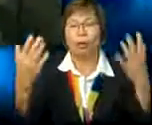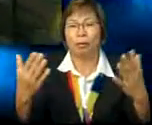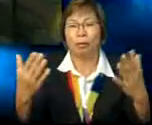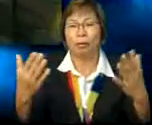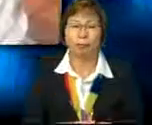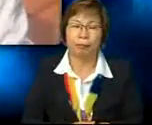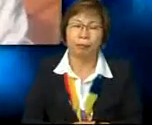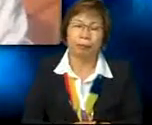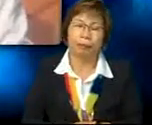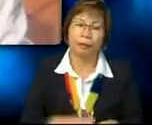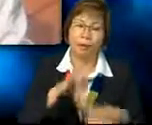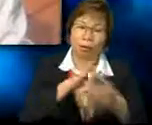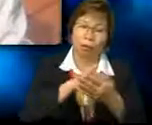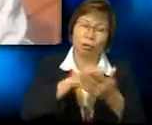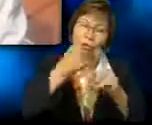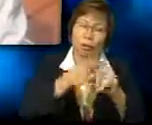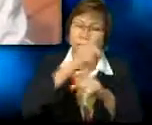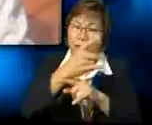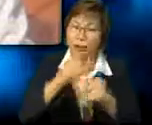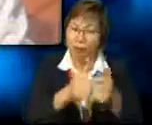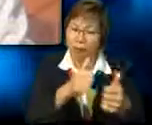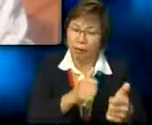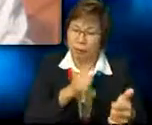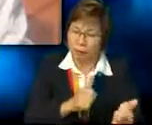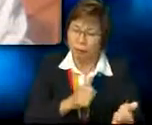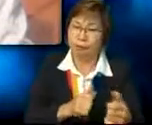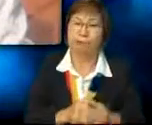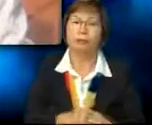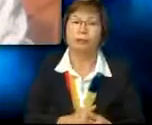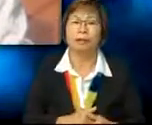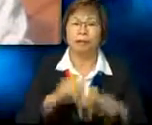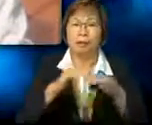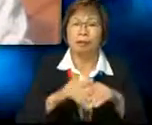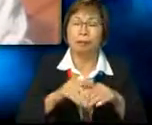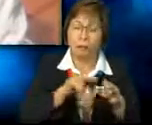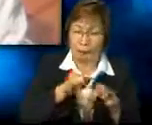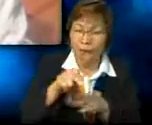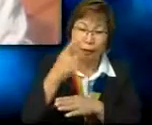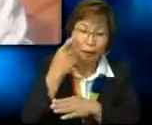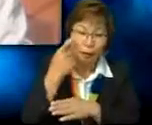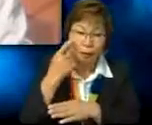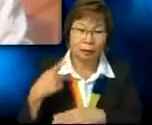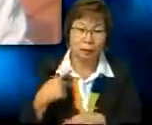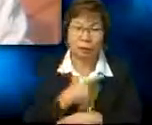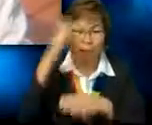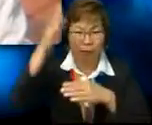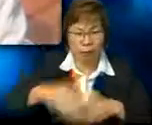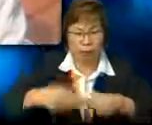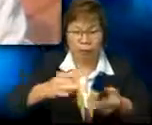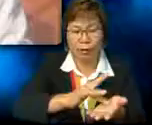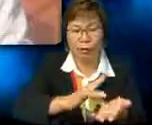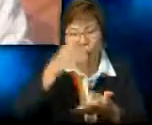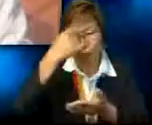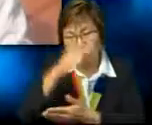Ya, itu dari segi pencegahan. Sebagai pakar mata, kita akan memberikan rawatan